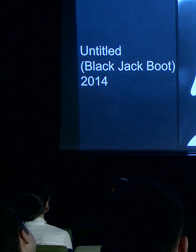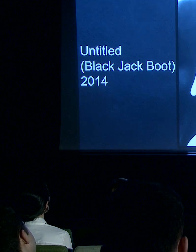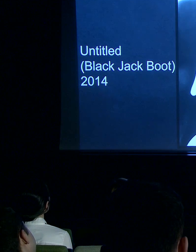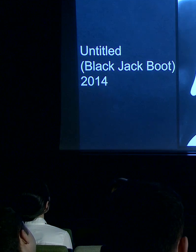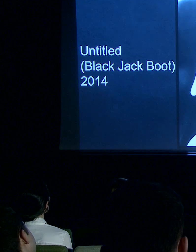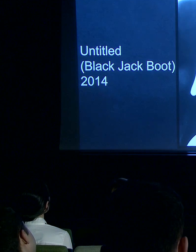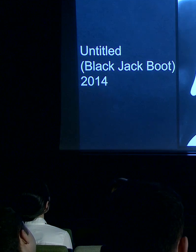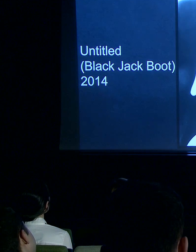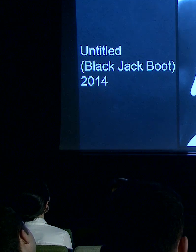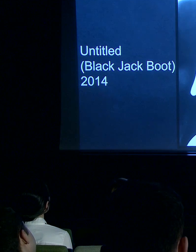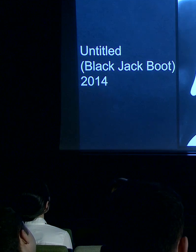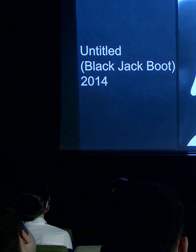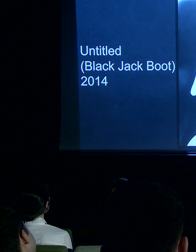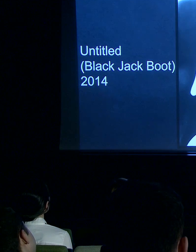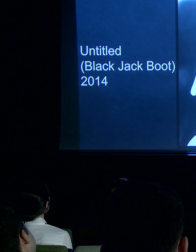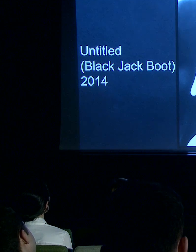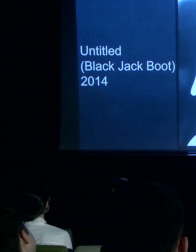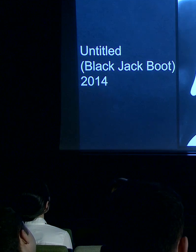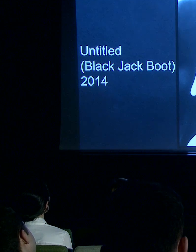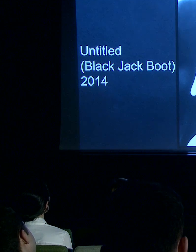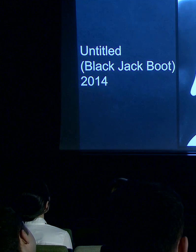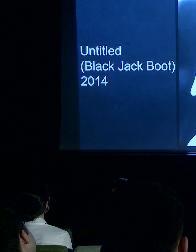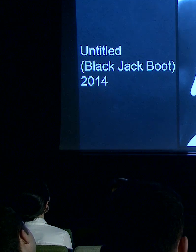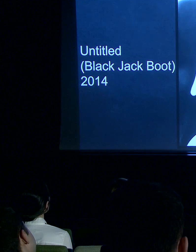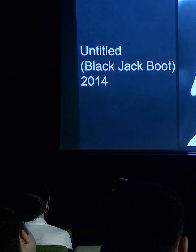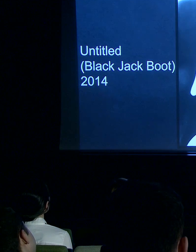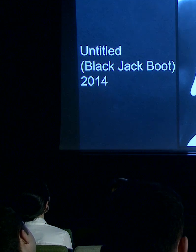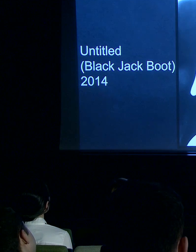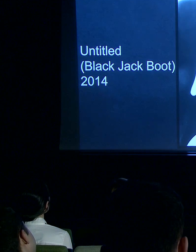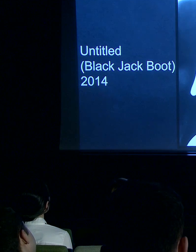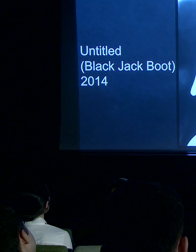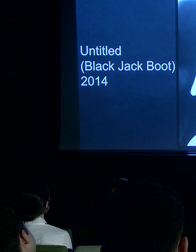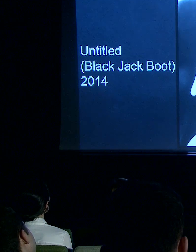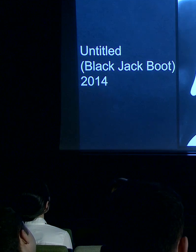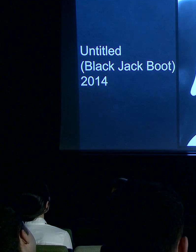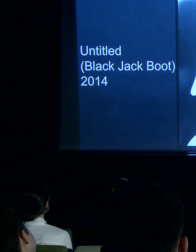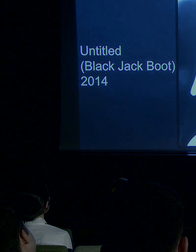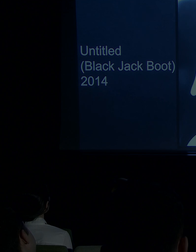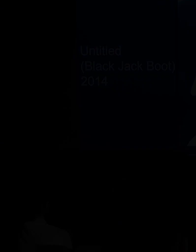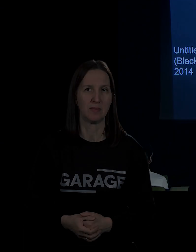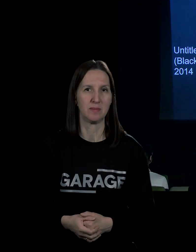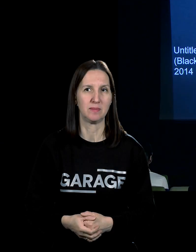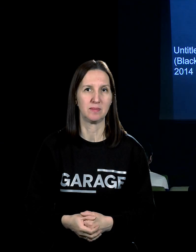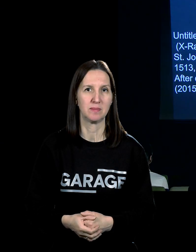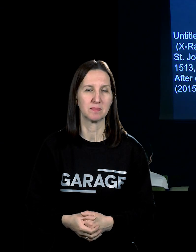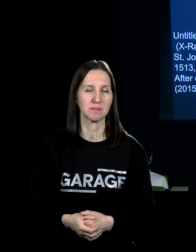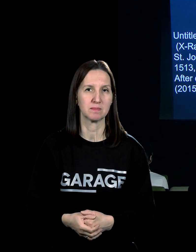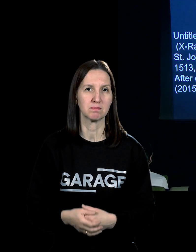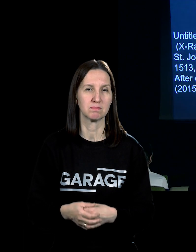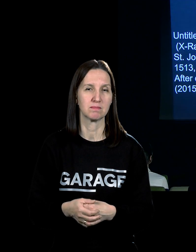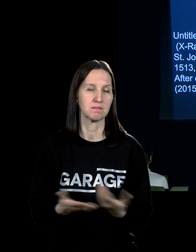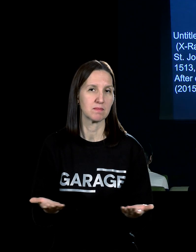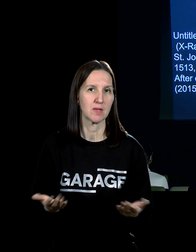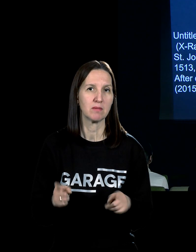Лошадь черного цвета, на нее надето черное седло. С седла свисает черный лаковый сапог. Висящими около седла,